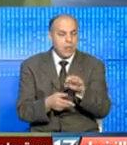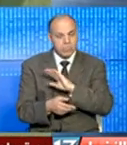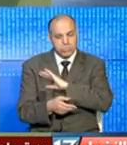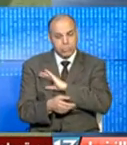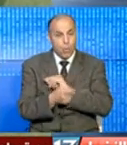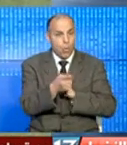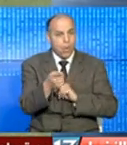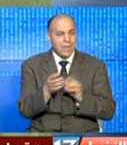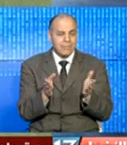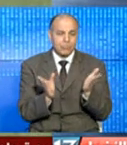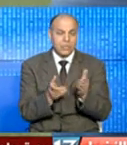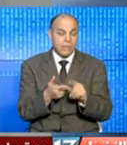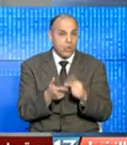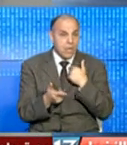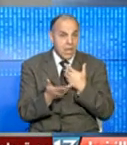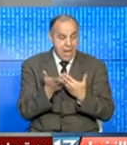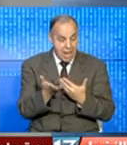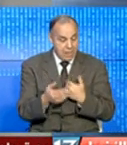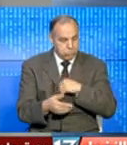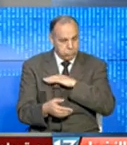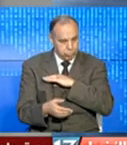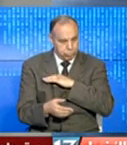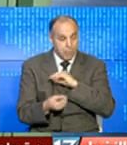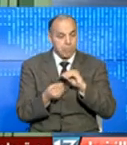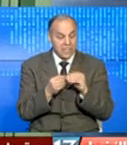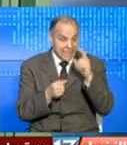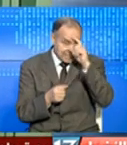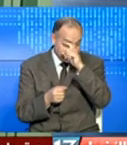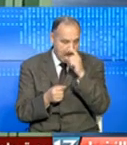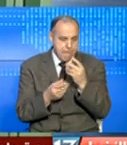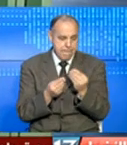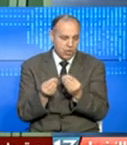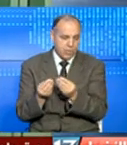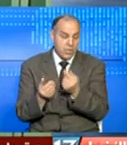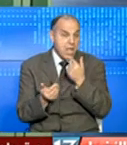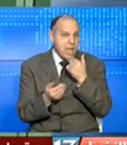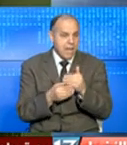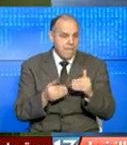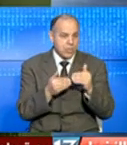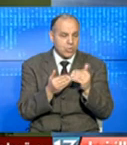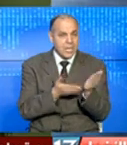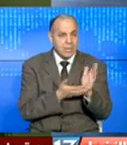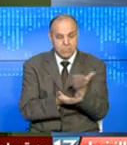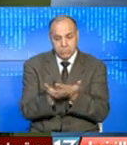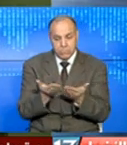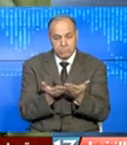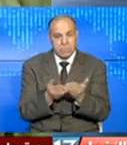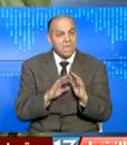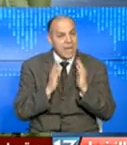على هذه المؤسسة التي بدورها تعاني من صعوبات عديدة في مستوى تقديم الخدمات